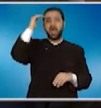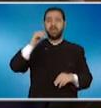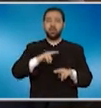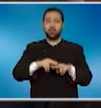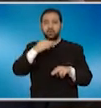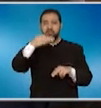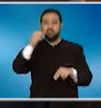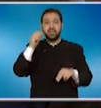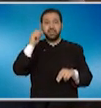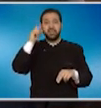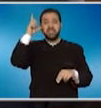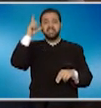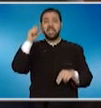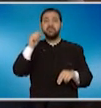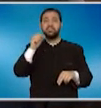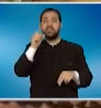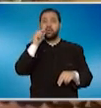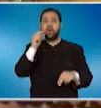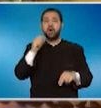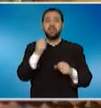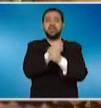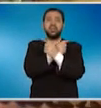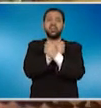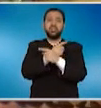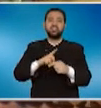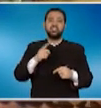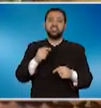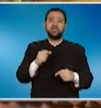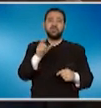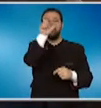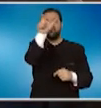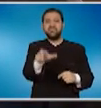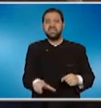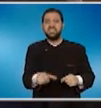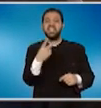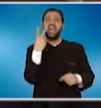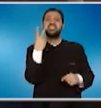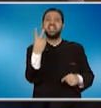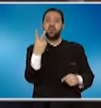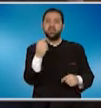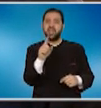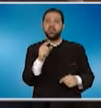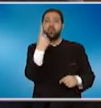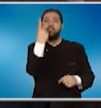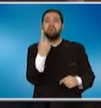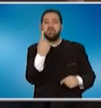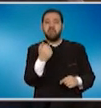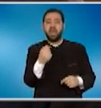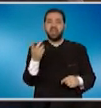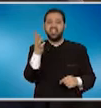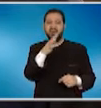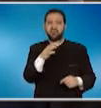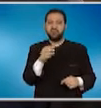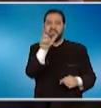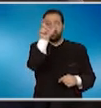înțelepții greci, Aristotel, suntem ființe secunde. Nu suntem. Ființa în sens absolut aparține doar lui Dumnezeu care este necreat. Ființa